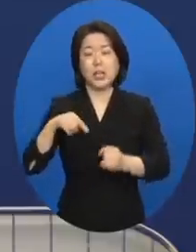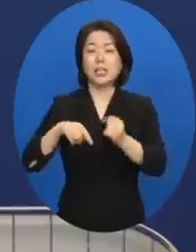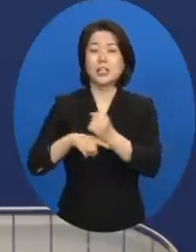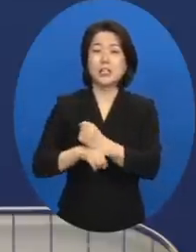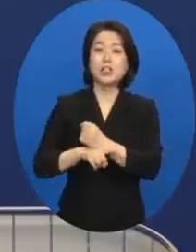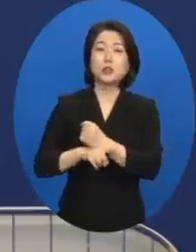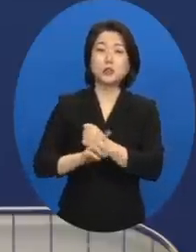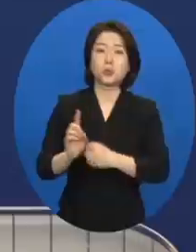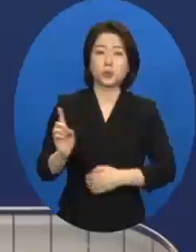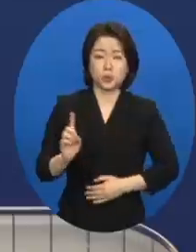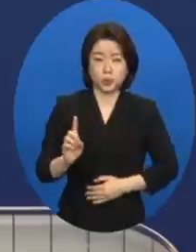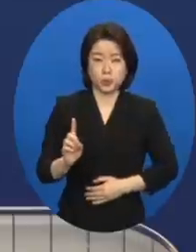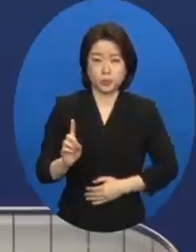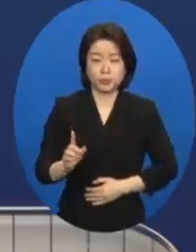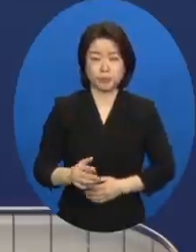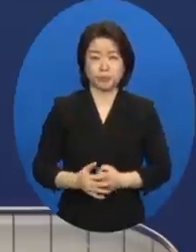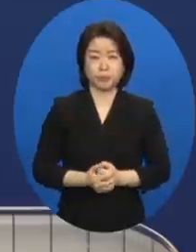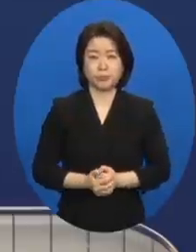부담스러워하는 이유는